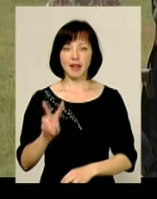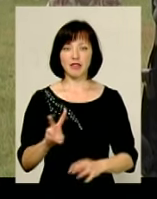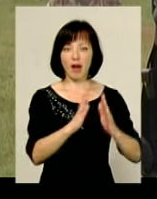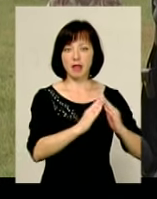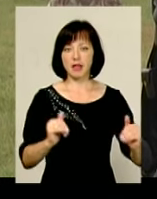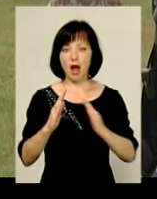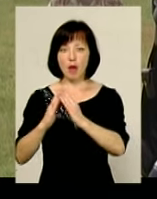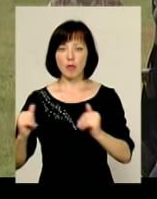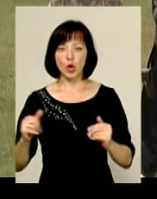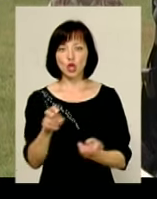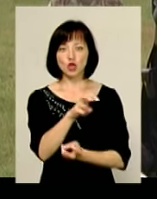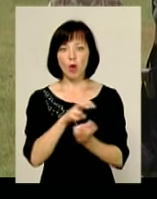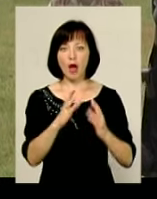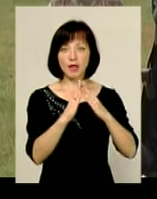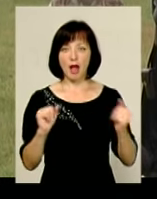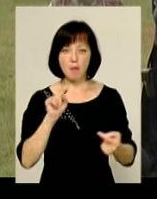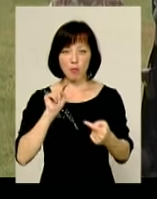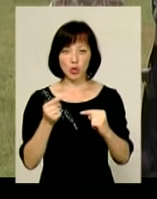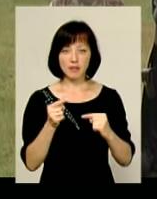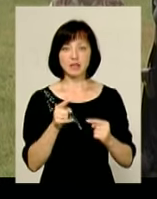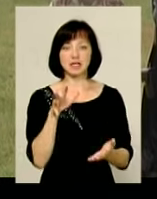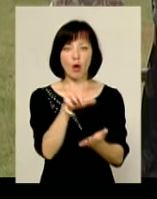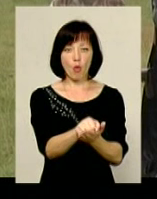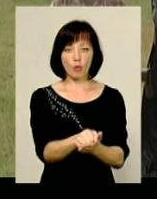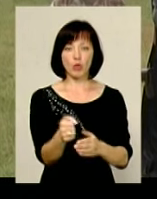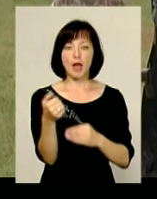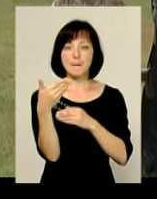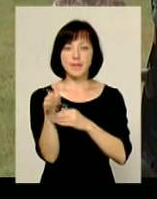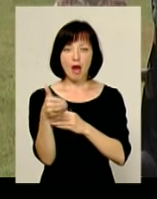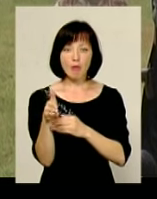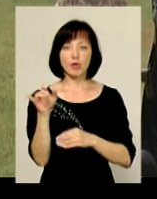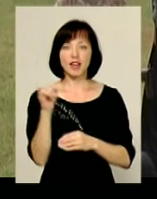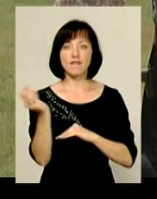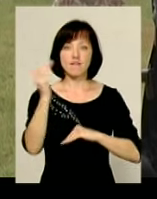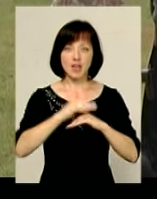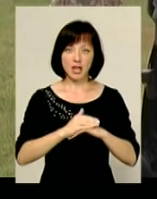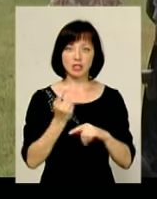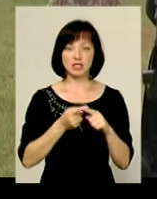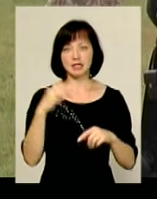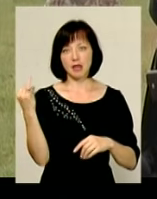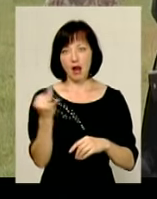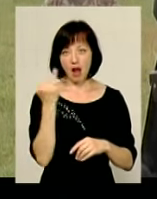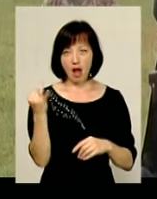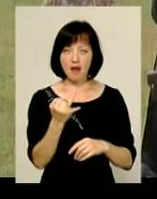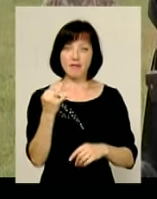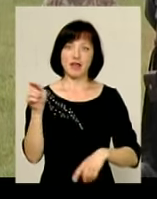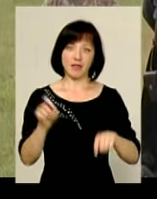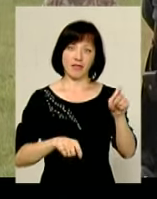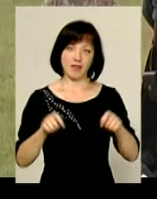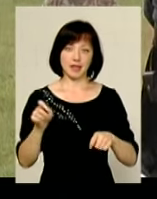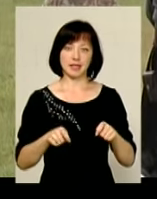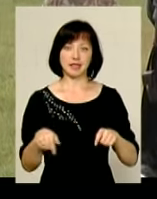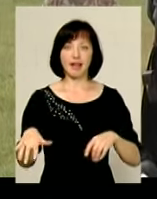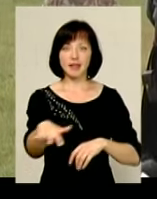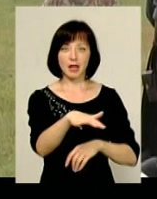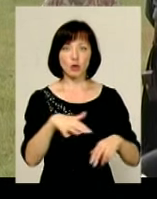і шукають табір противника, захоплюють прапор його і ввечері цікавий, нуби нічний квест на